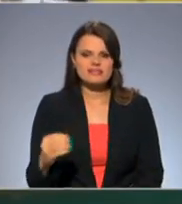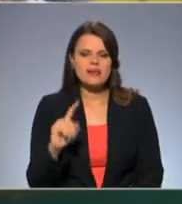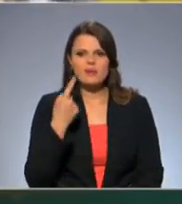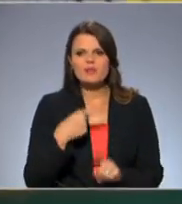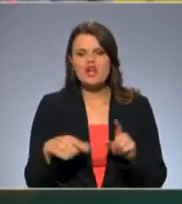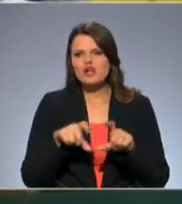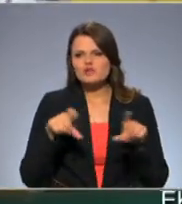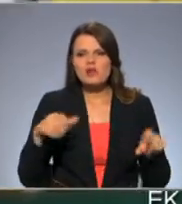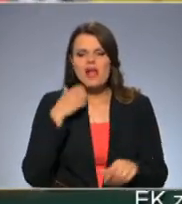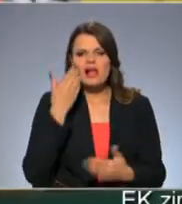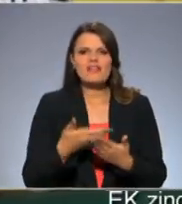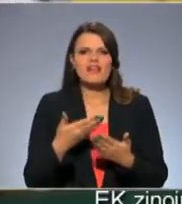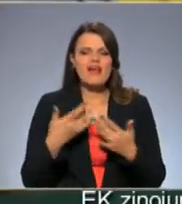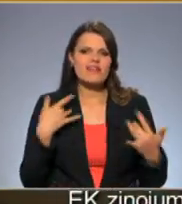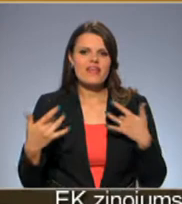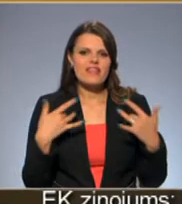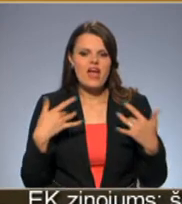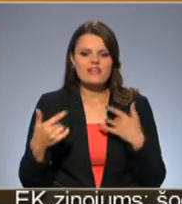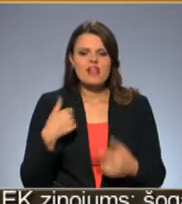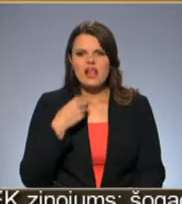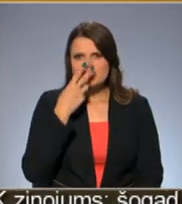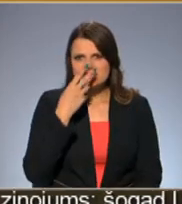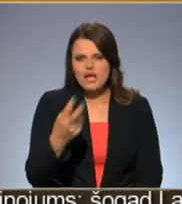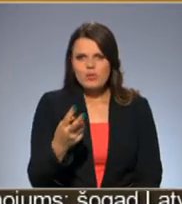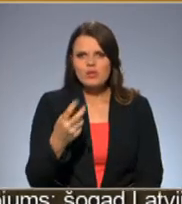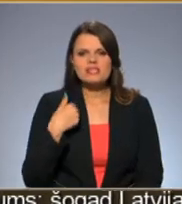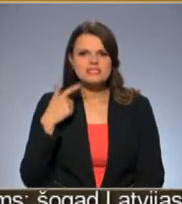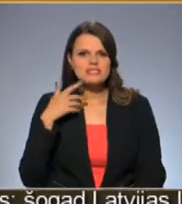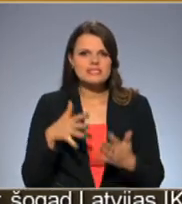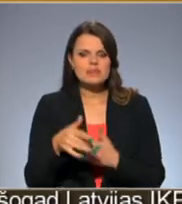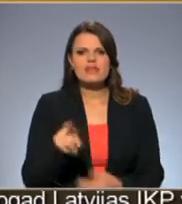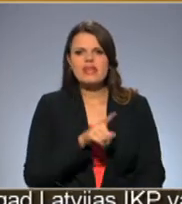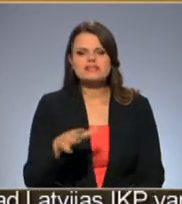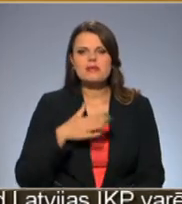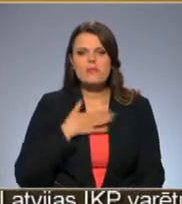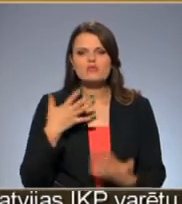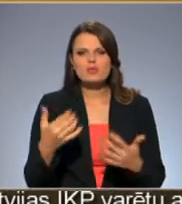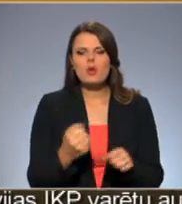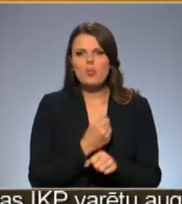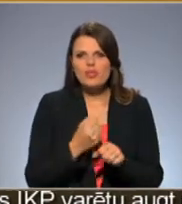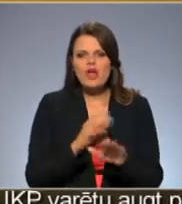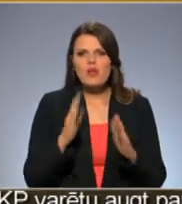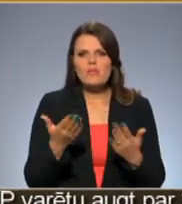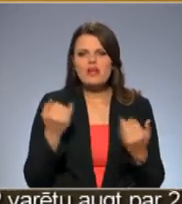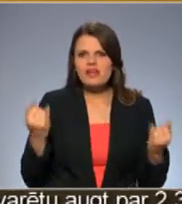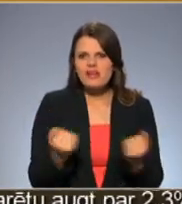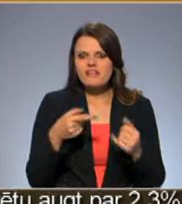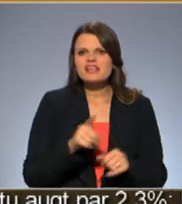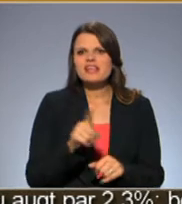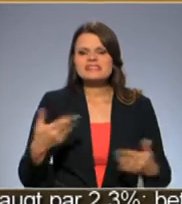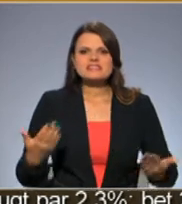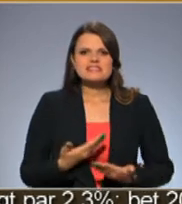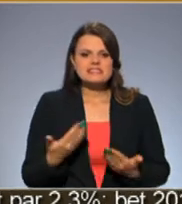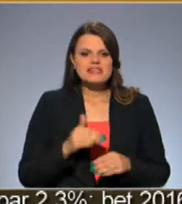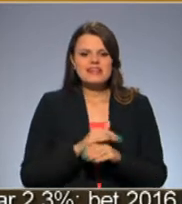reizi skolā, kad rādīja to teātrīt, ja, es tā skatos, es saprotu, tas ir mans roku darbs, bet zini, cik viņas ir